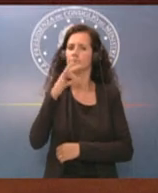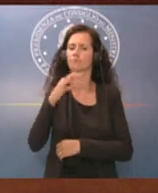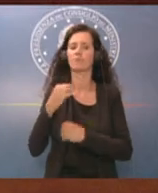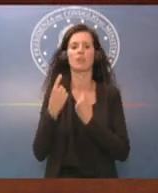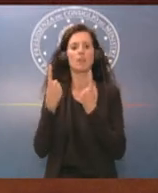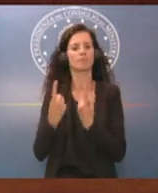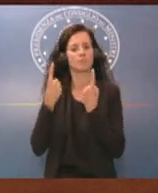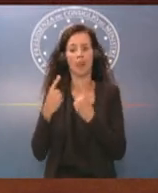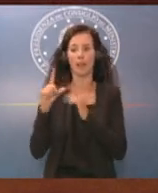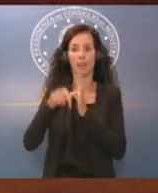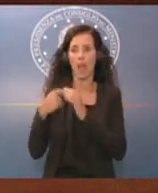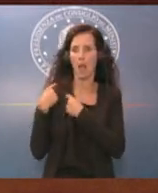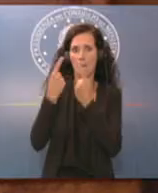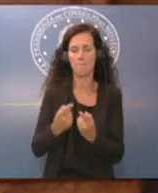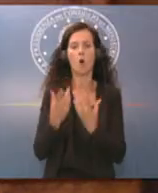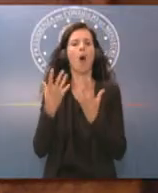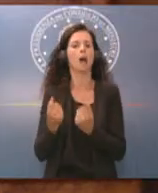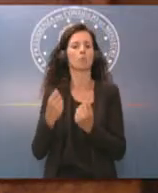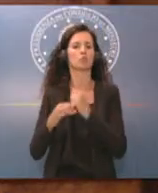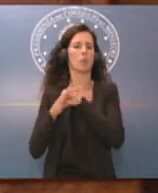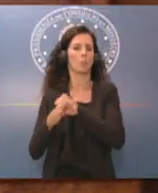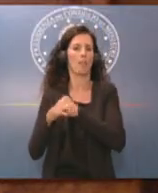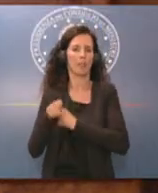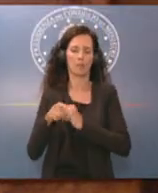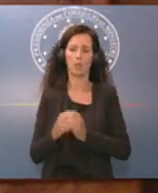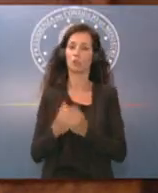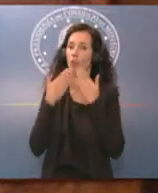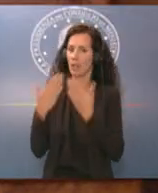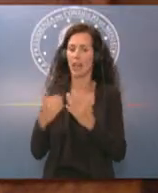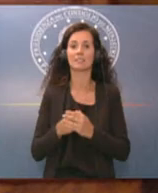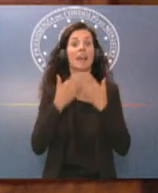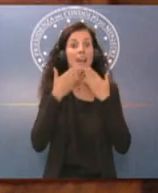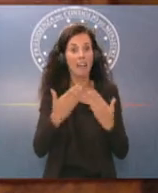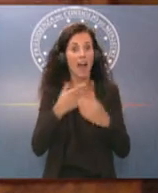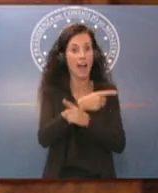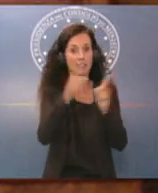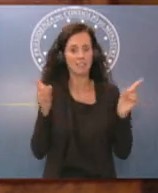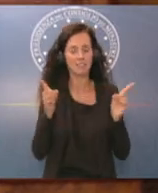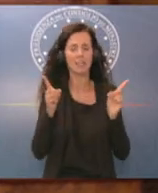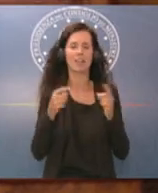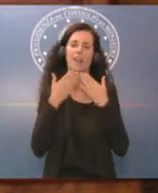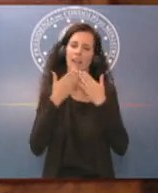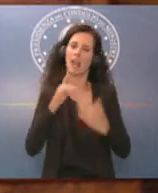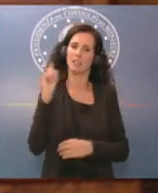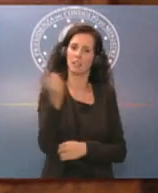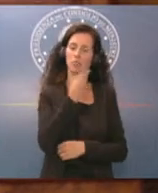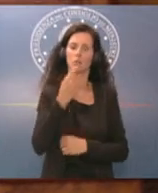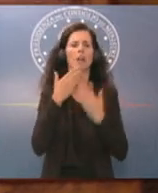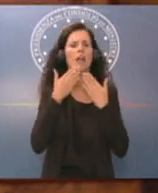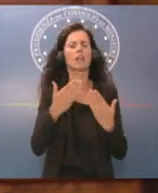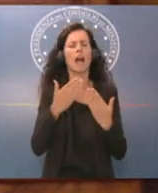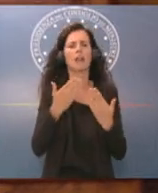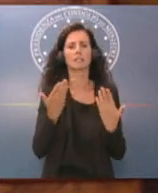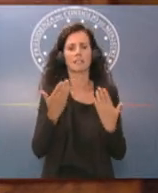da lunghissimo tempo. Grazie. E grazie a voi tutti, veramente un ringraziamento in